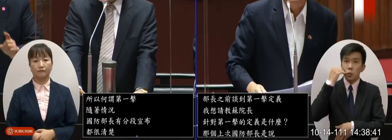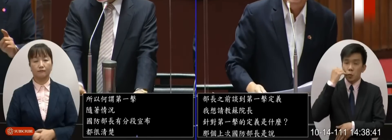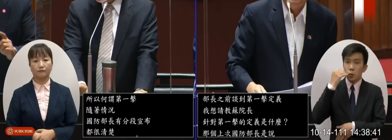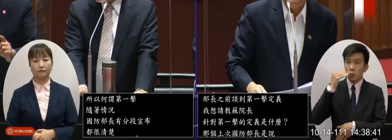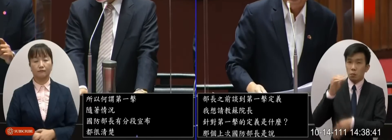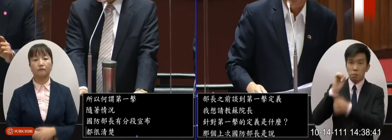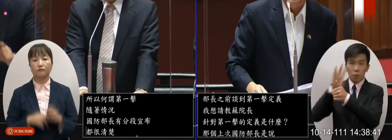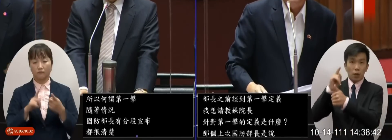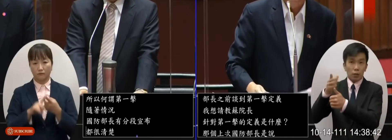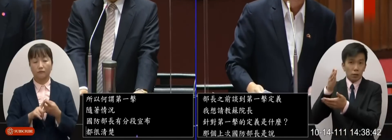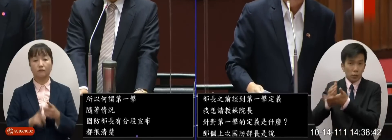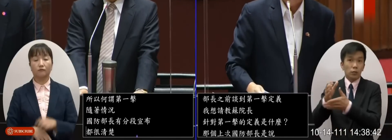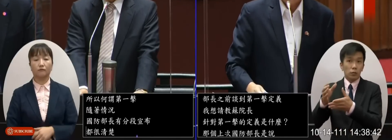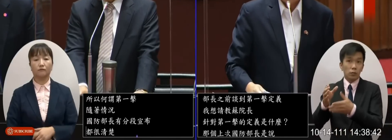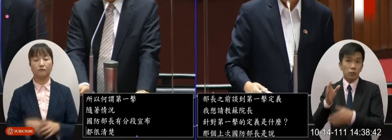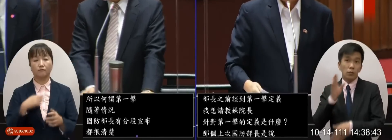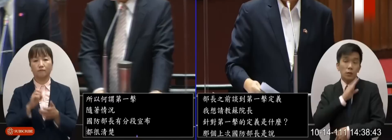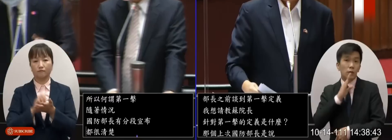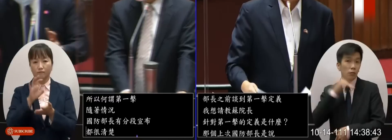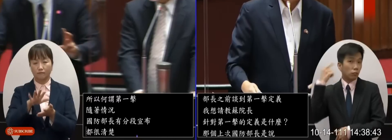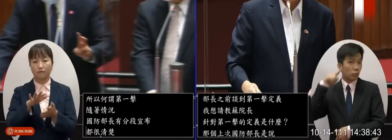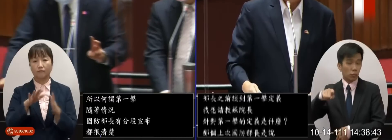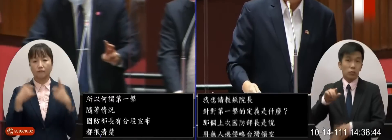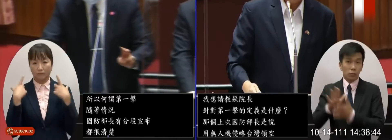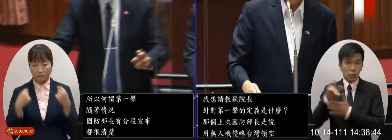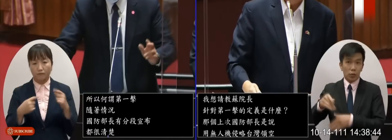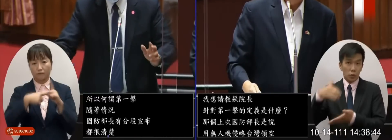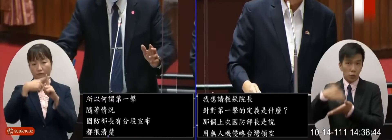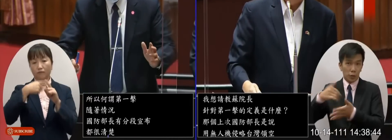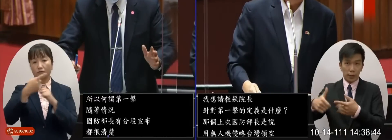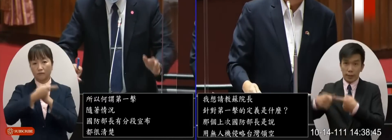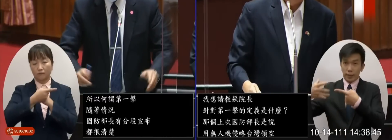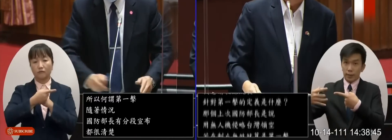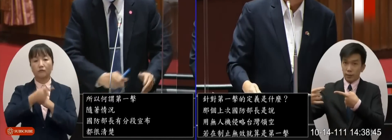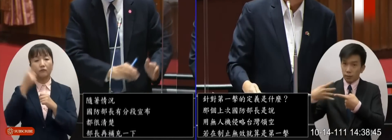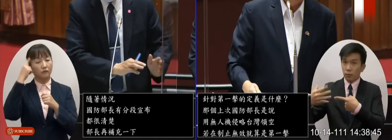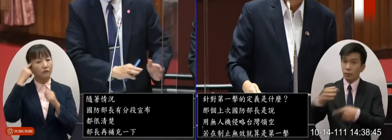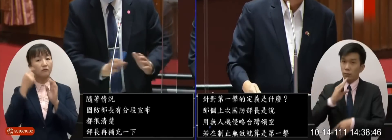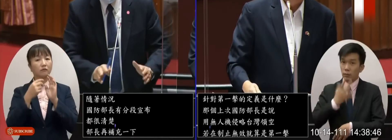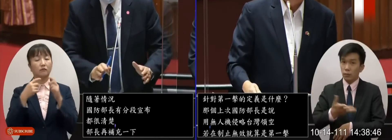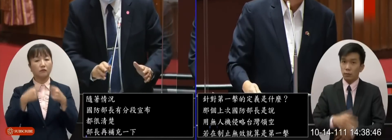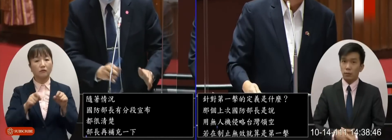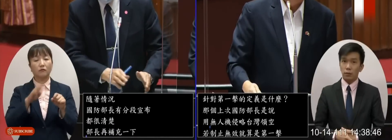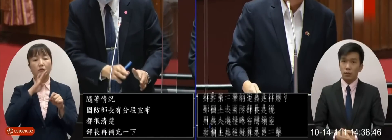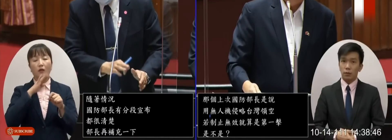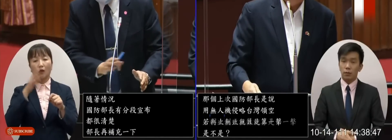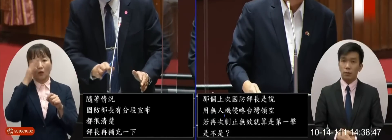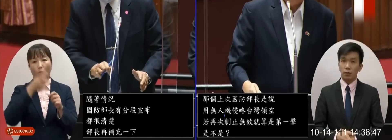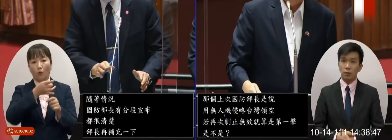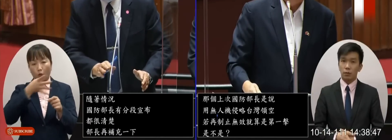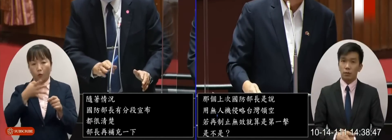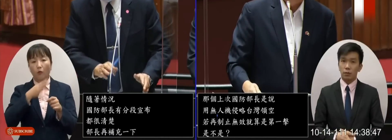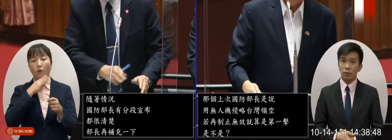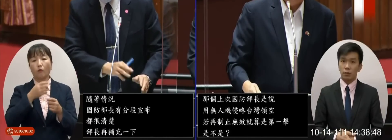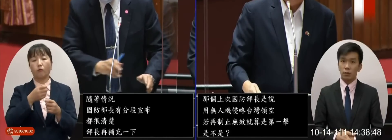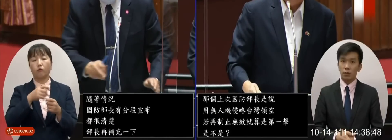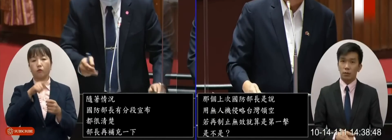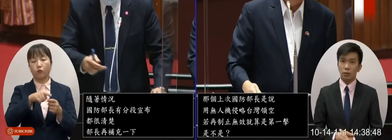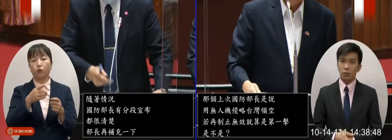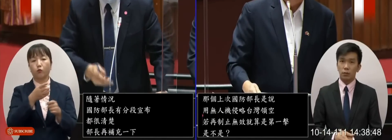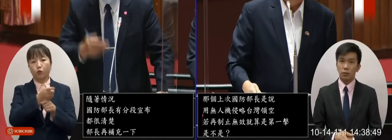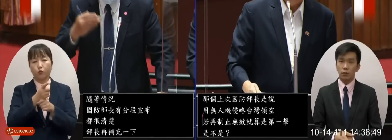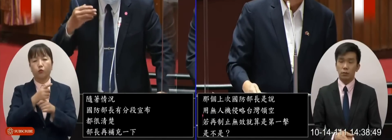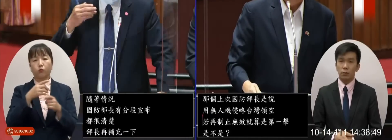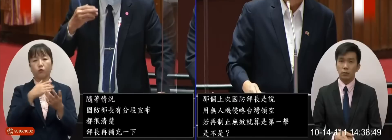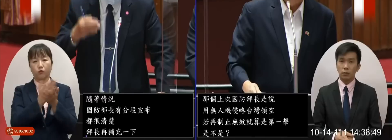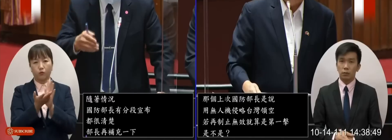嘛？是不是？ 对，我跟委员报告，原本的第一级它概念很简单，要么就飞弹，要么就炮弹啊，或有任